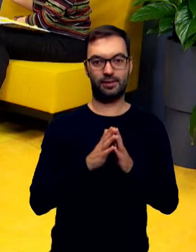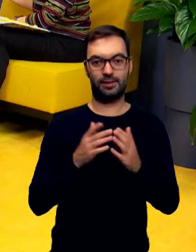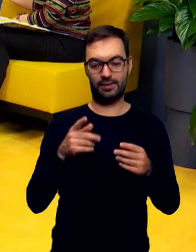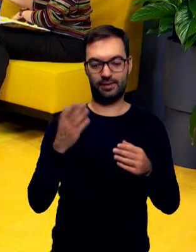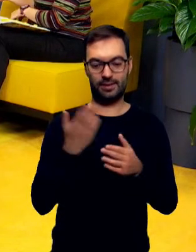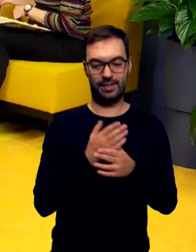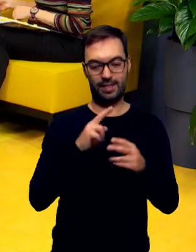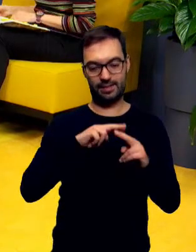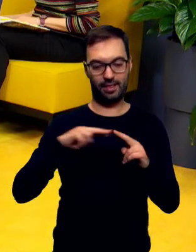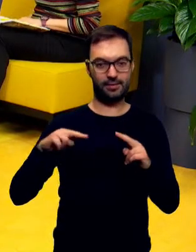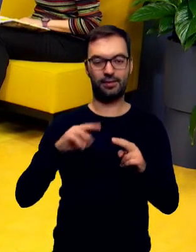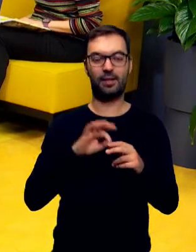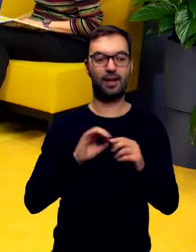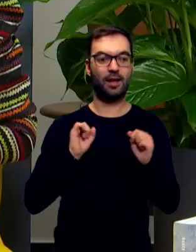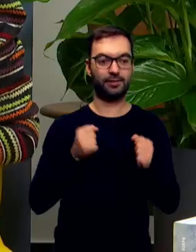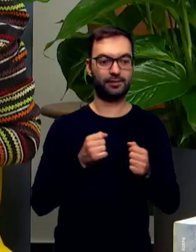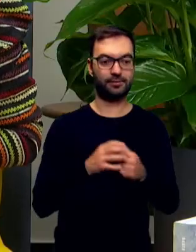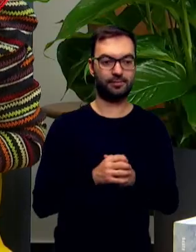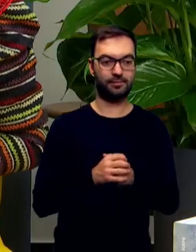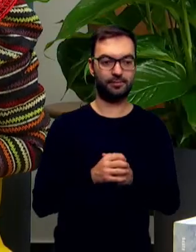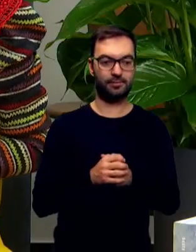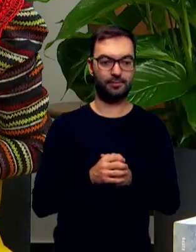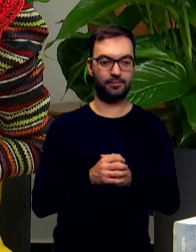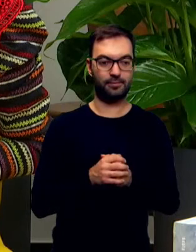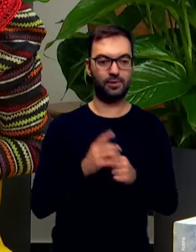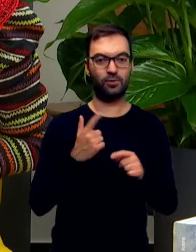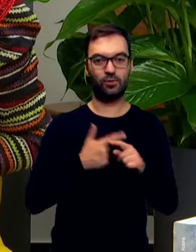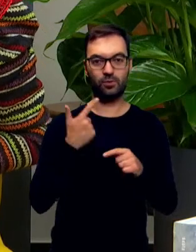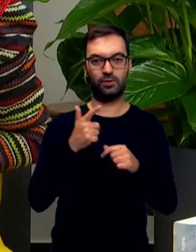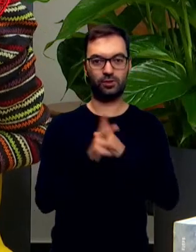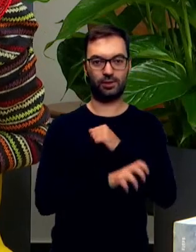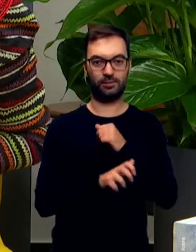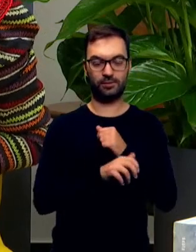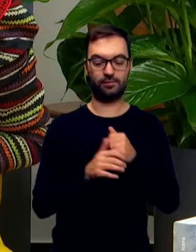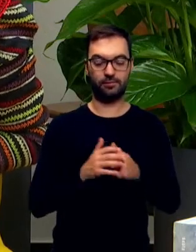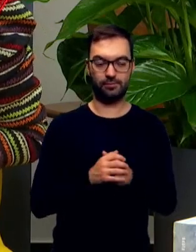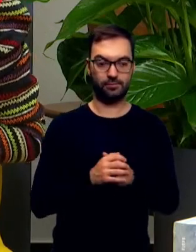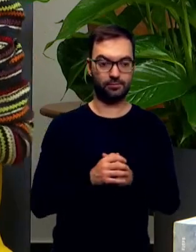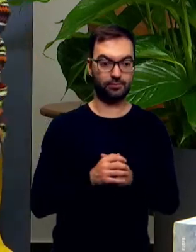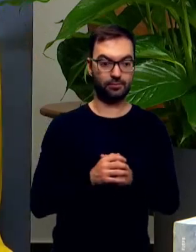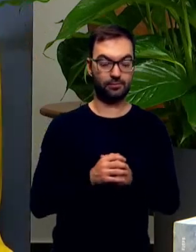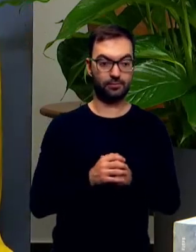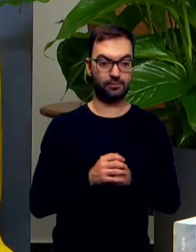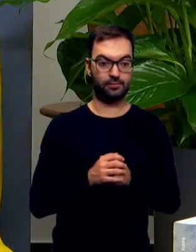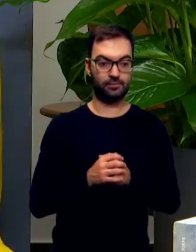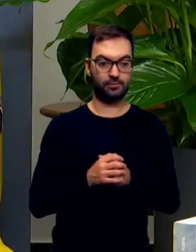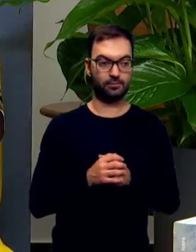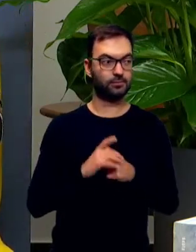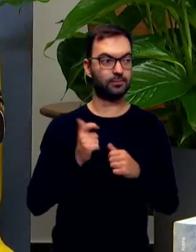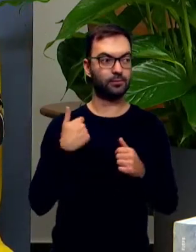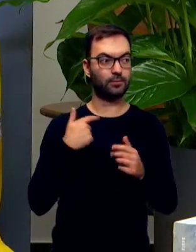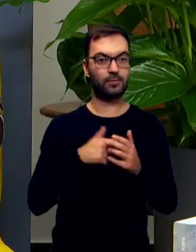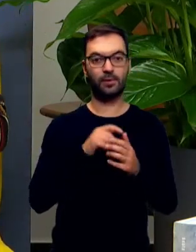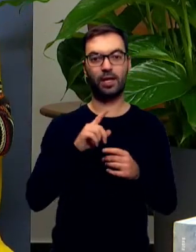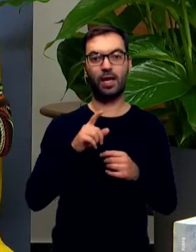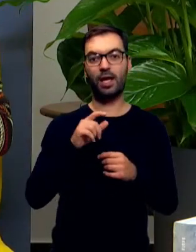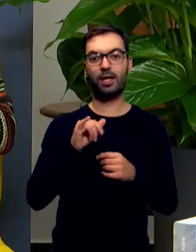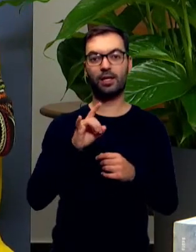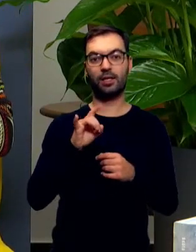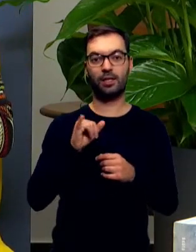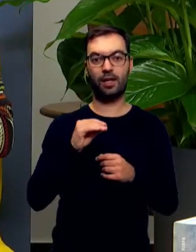na jedno z tych moich zaznaczeń. Akurat to było przy akcji właśnie 22 sierpnia, przy tym, co się stało na Giewoncie